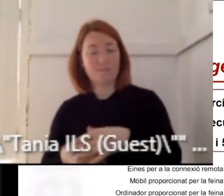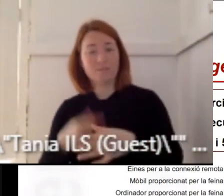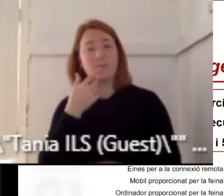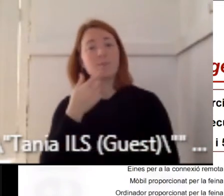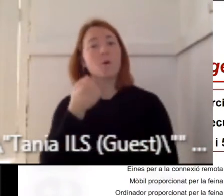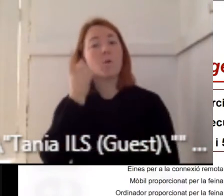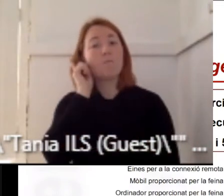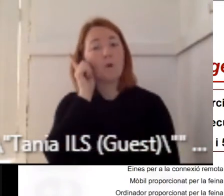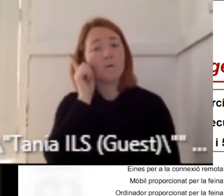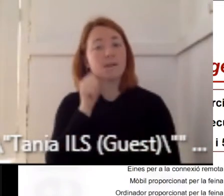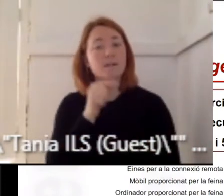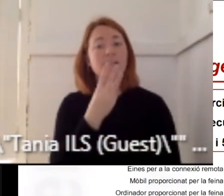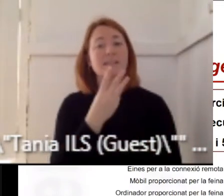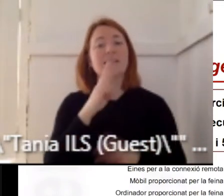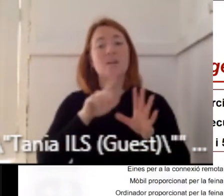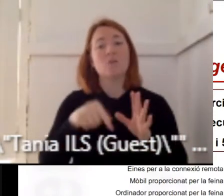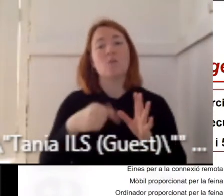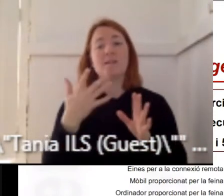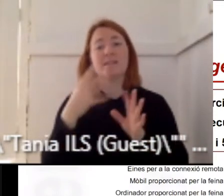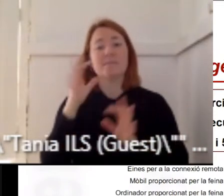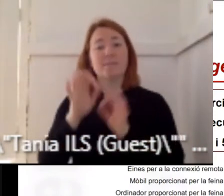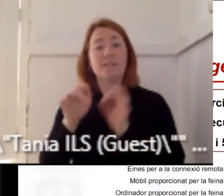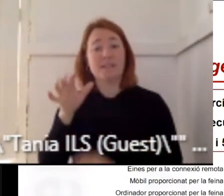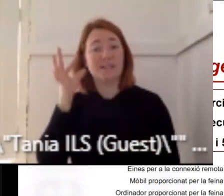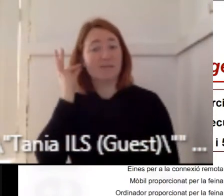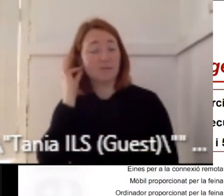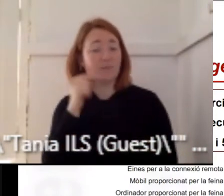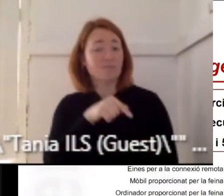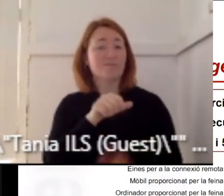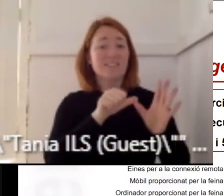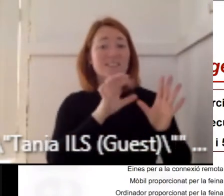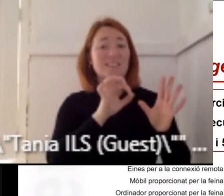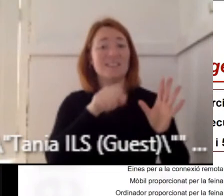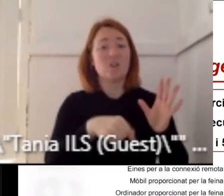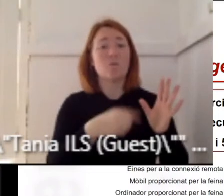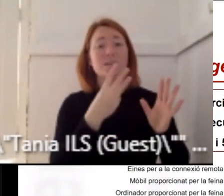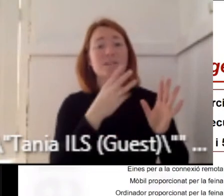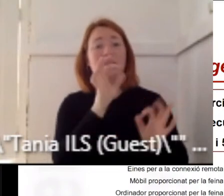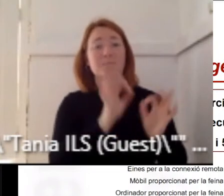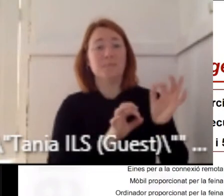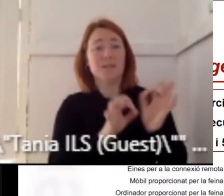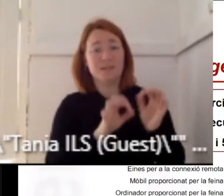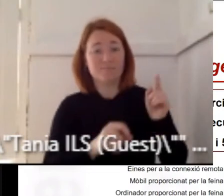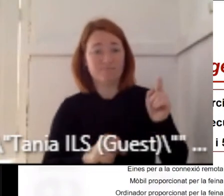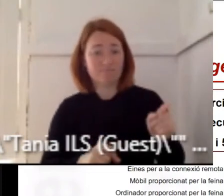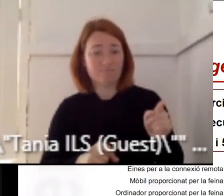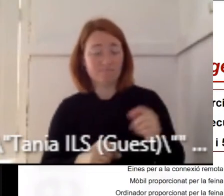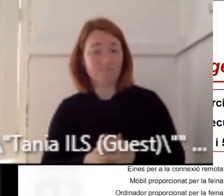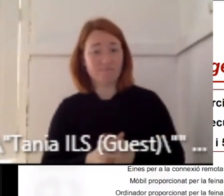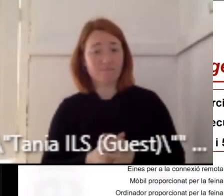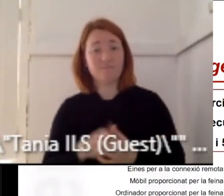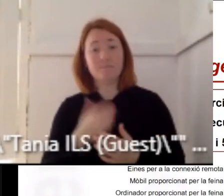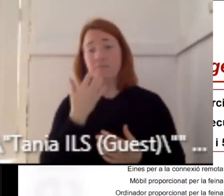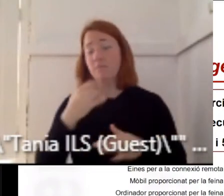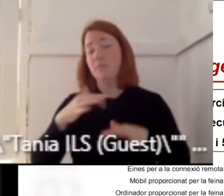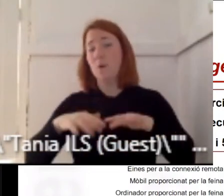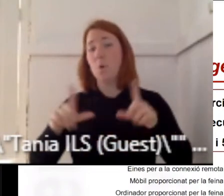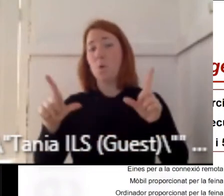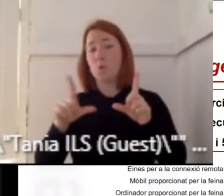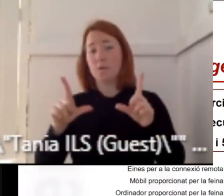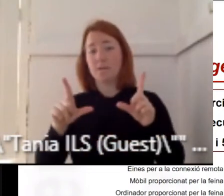a 39,5% de les dones i a un 60,3% dels homes, i ordinador, per exemple, doncs